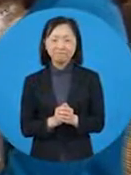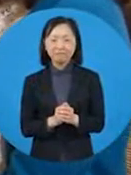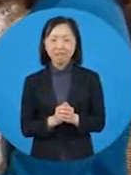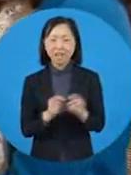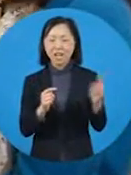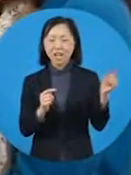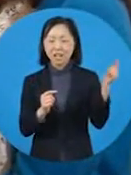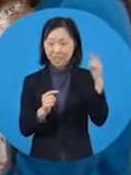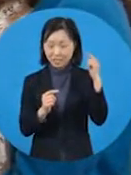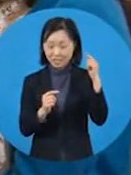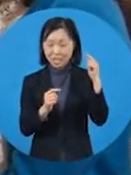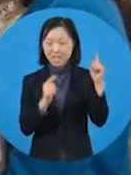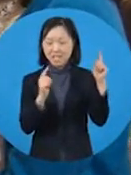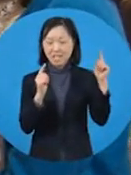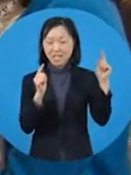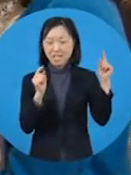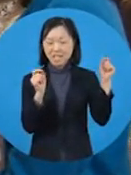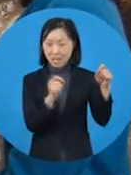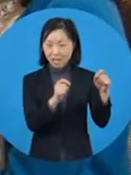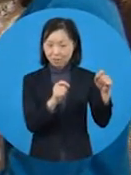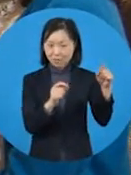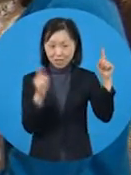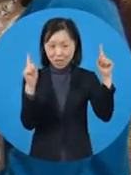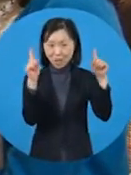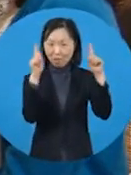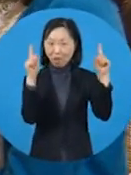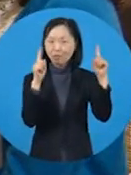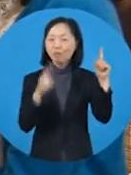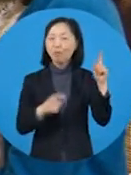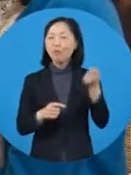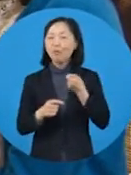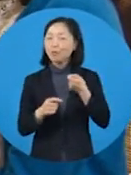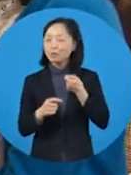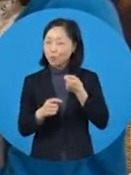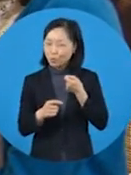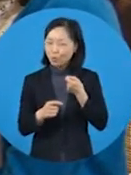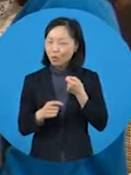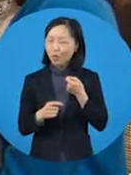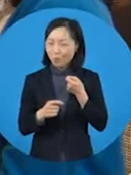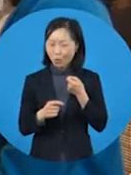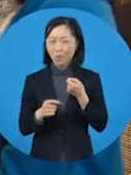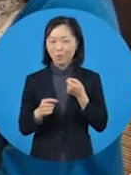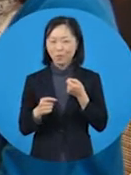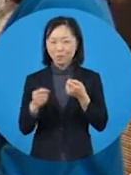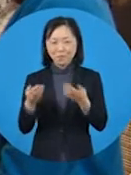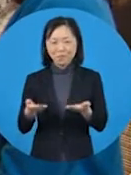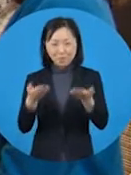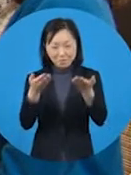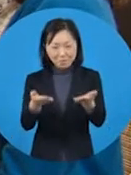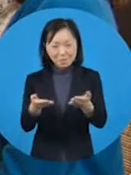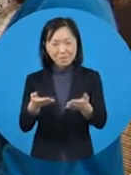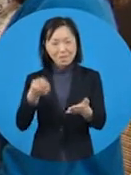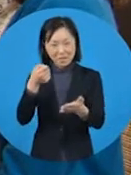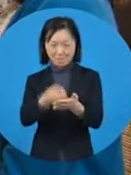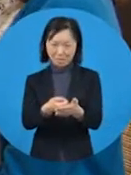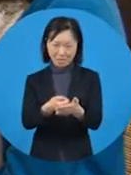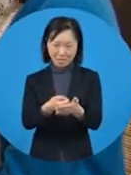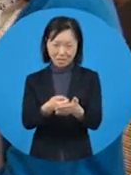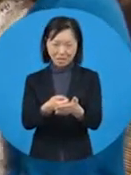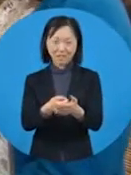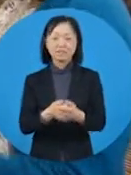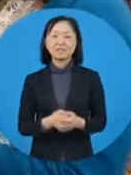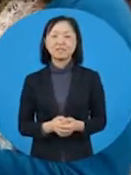伺って、近所でなんかその面白いイベントがあるということで、すごいやってみたいなと思って今回チャレンジすることにし